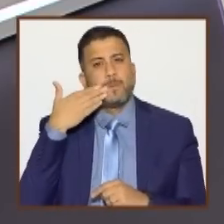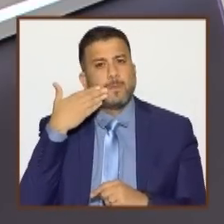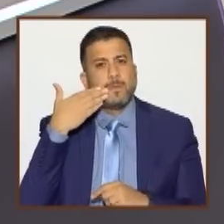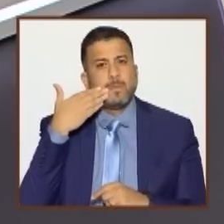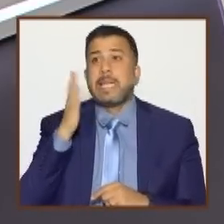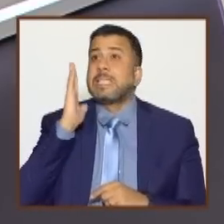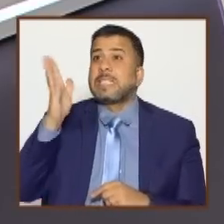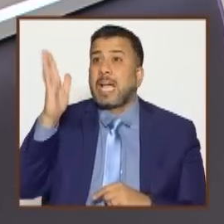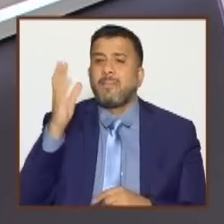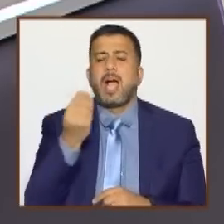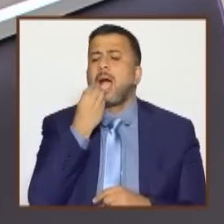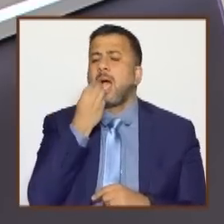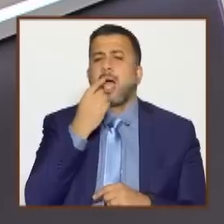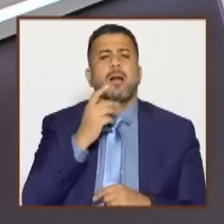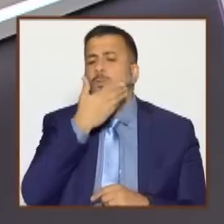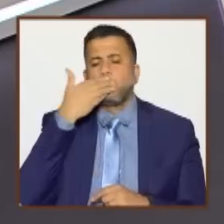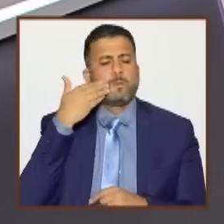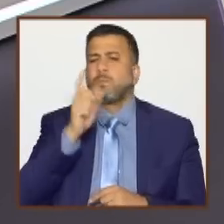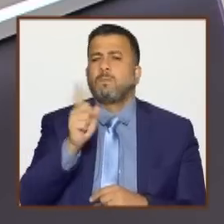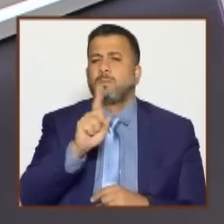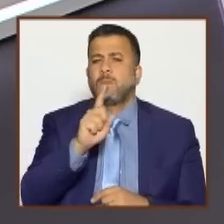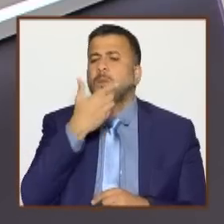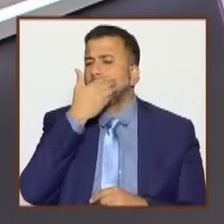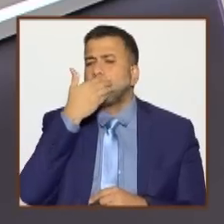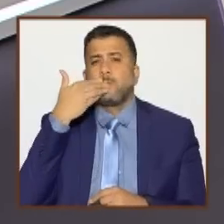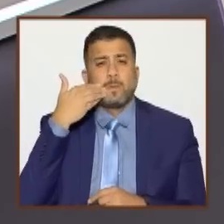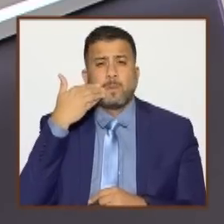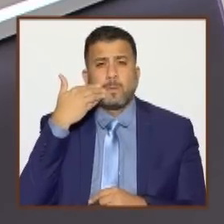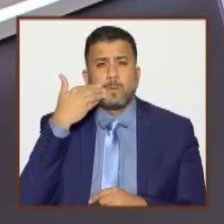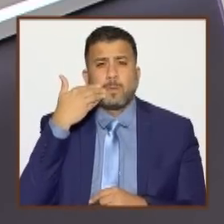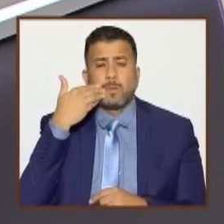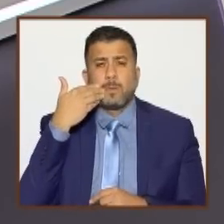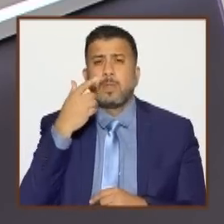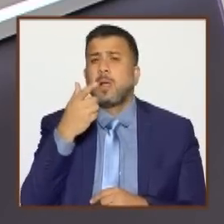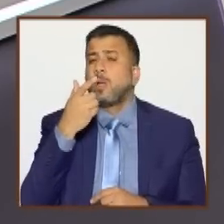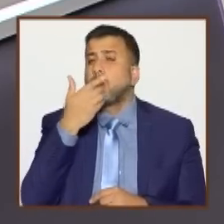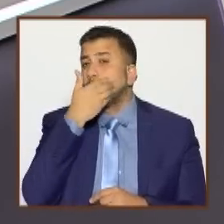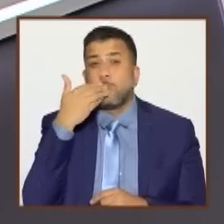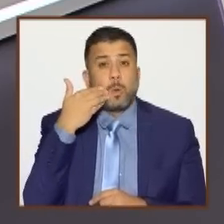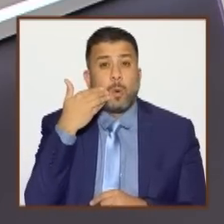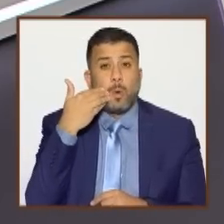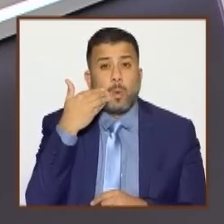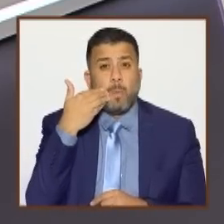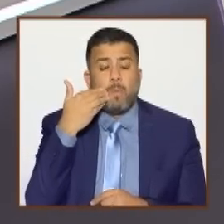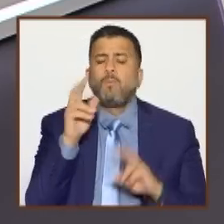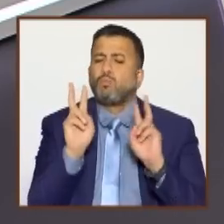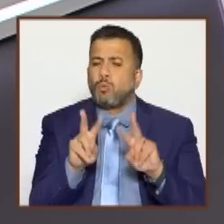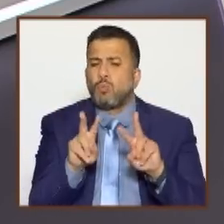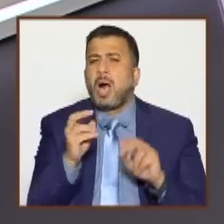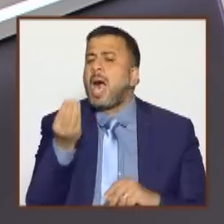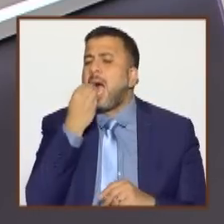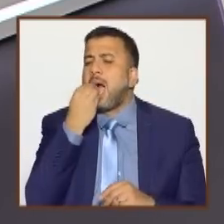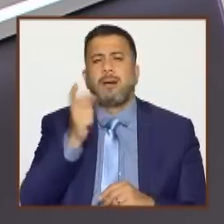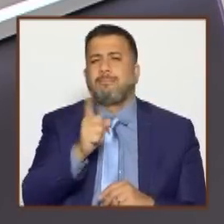شيخ، مثلا صائم وهو مسافر ولم يفطر، فهل الأجر عندهم مضاعف أم نفس